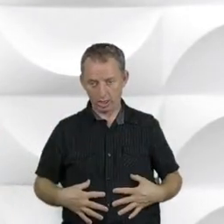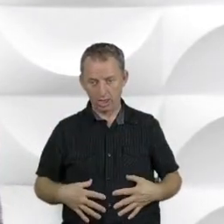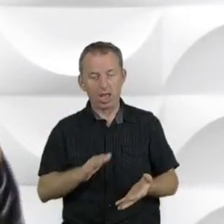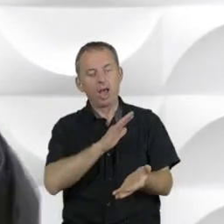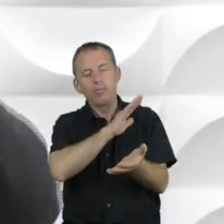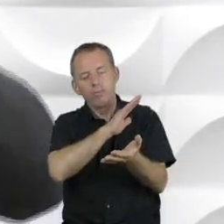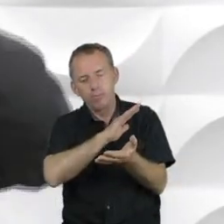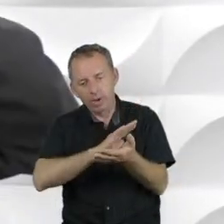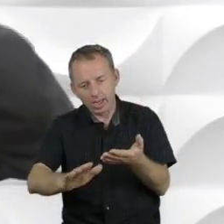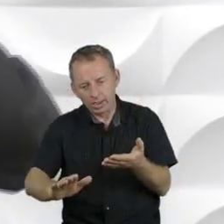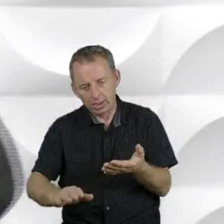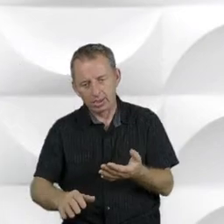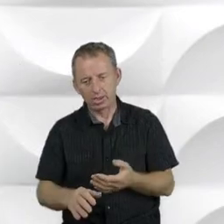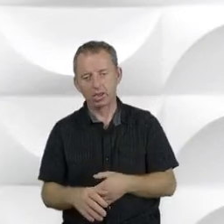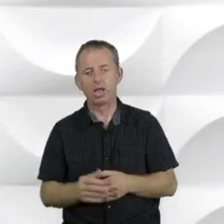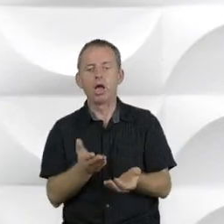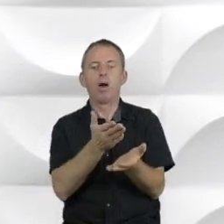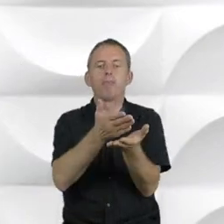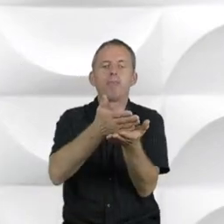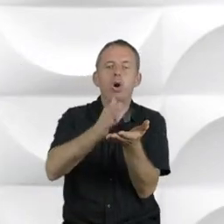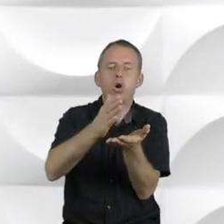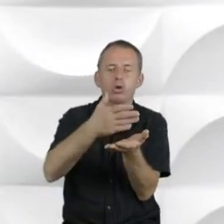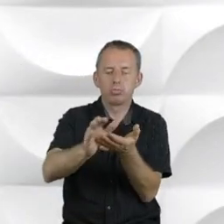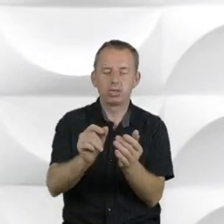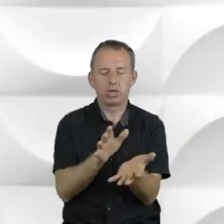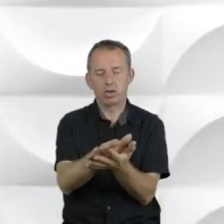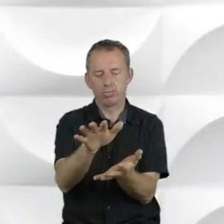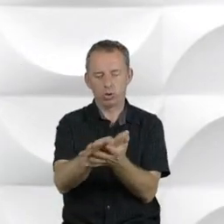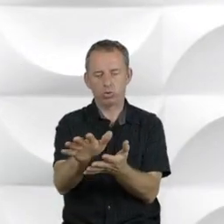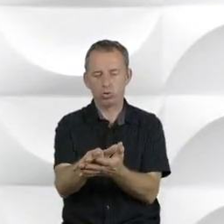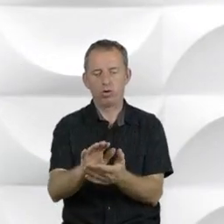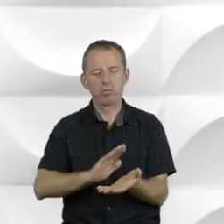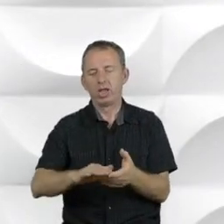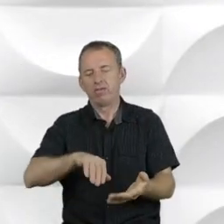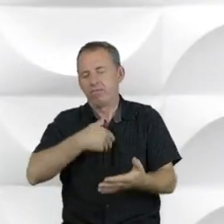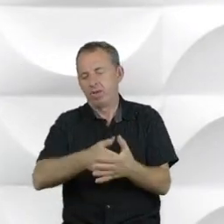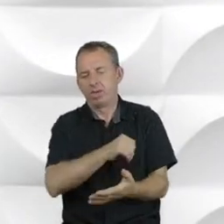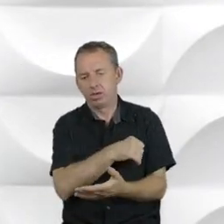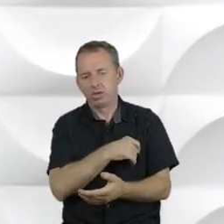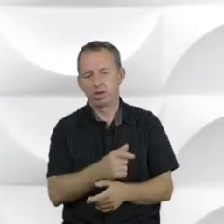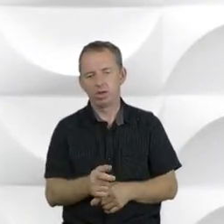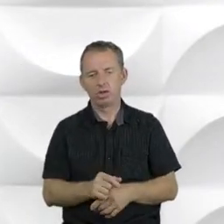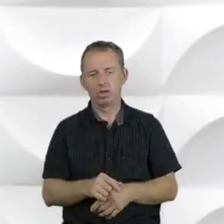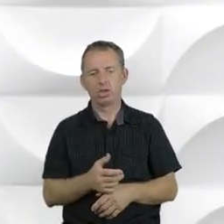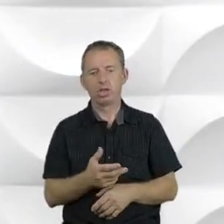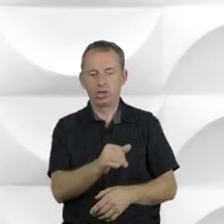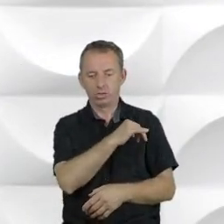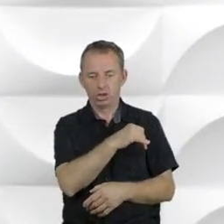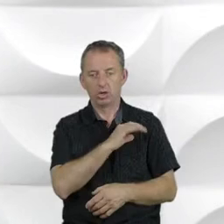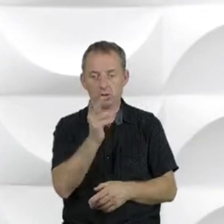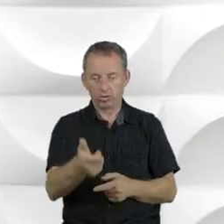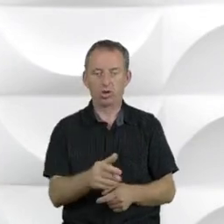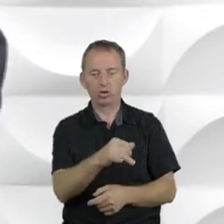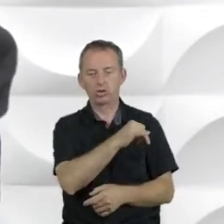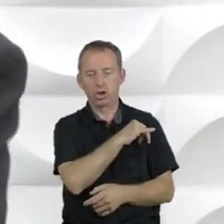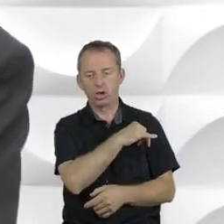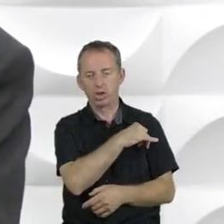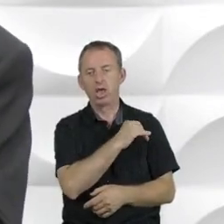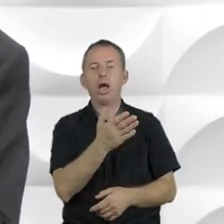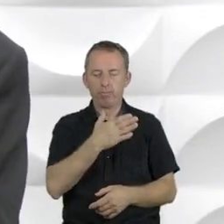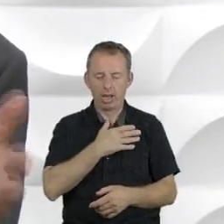bez pozbycia się brudu. Dziateczki, nie grzeszcie, ale gdyby kto zgrzeszył,